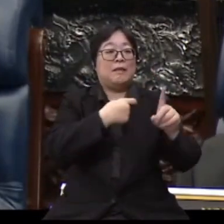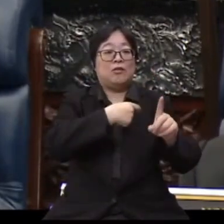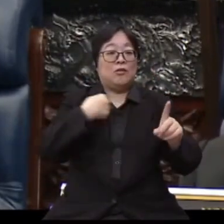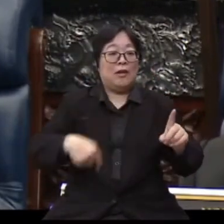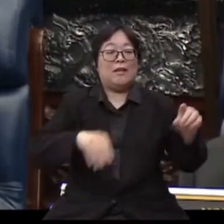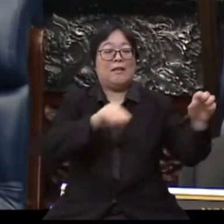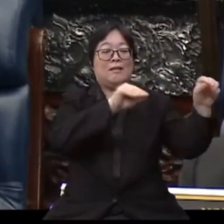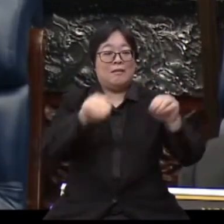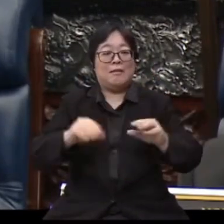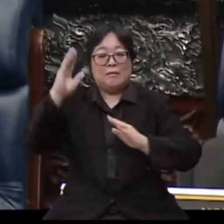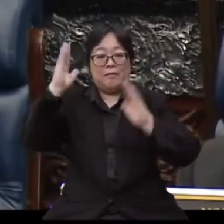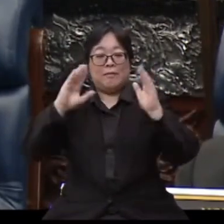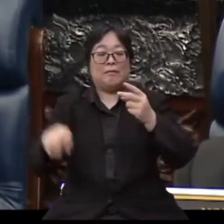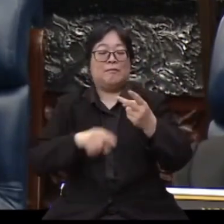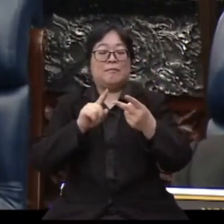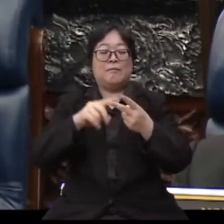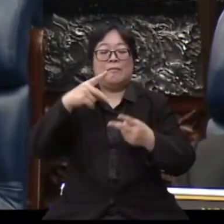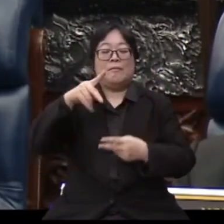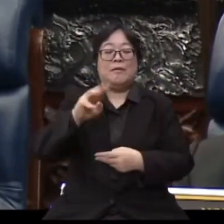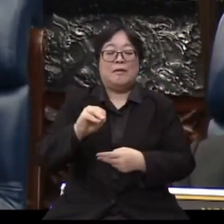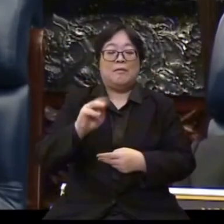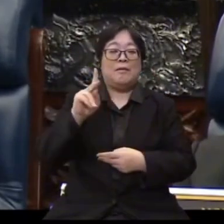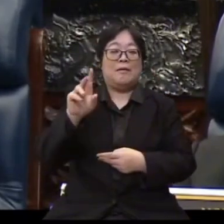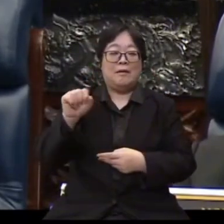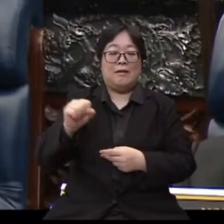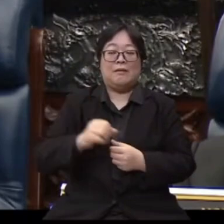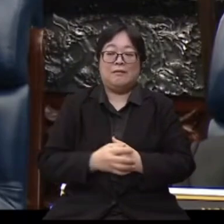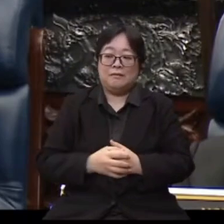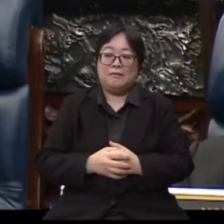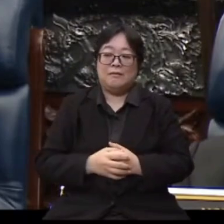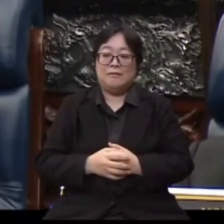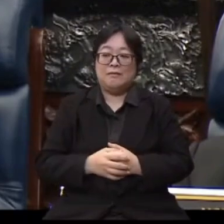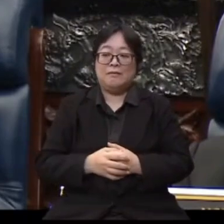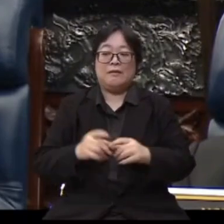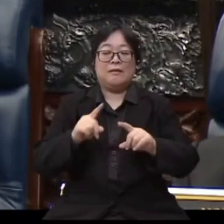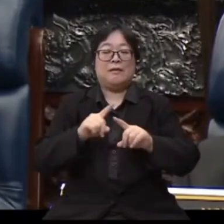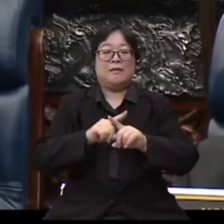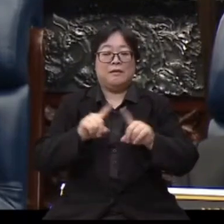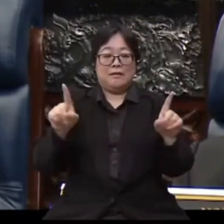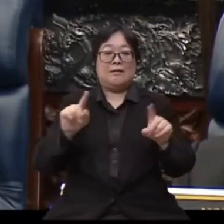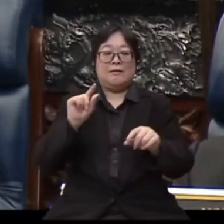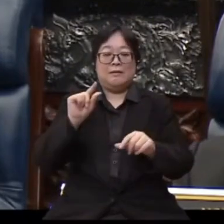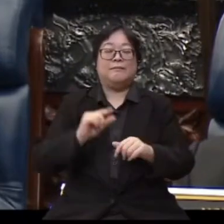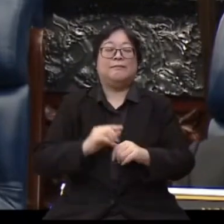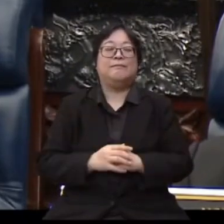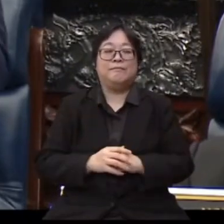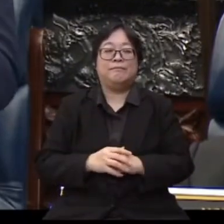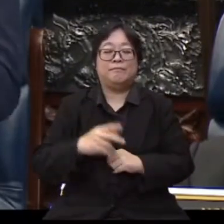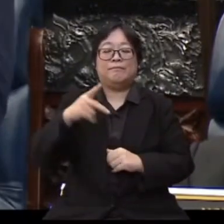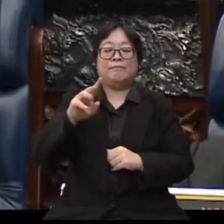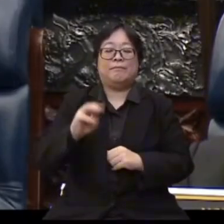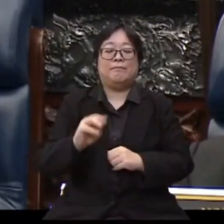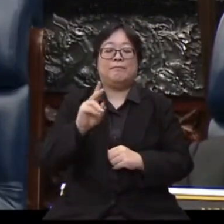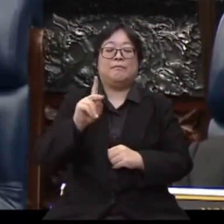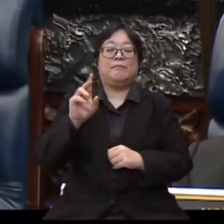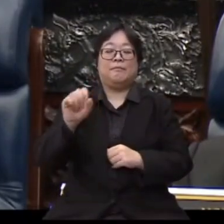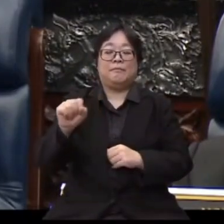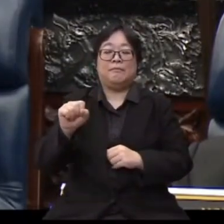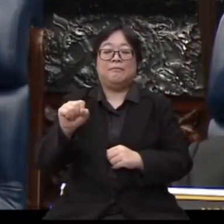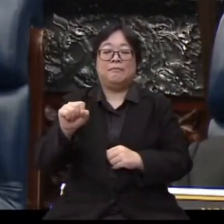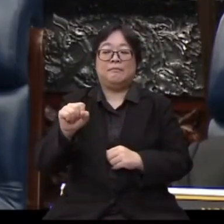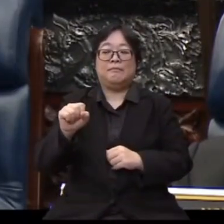Malaysia. Soal PMKS itu agak-agak berlainan pada pandangan saya, kerana PMKS